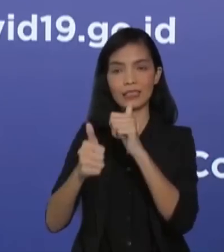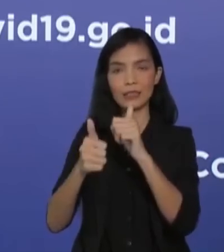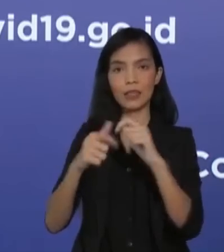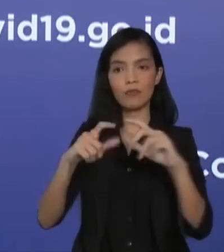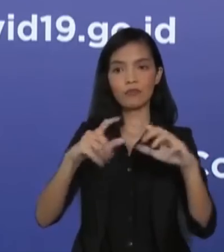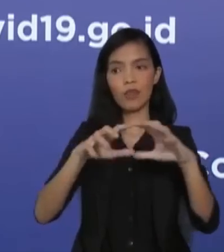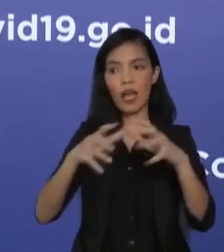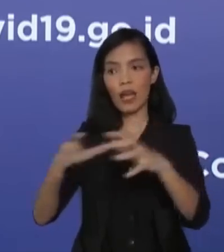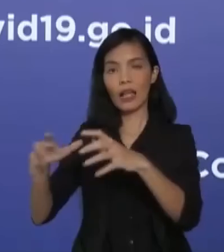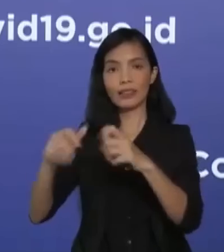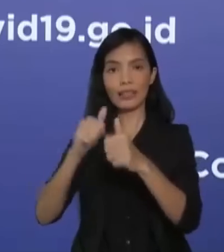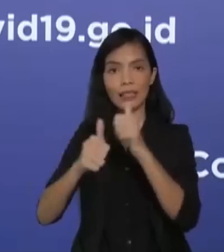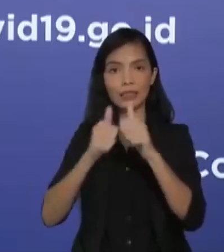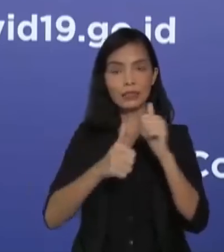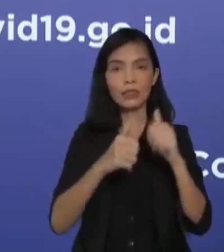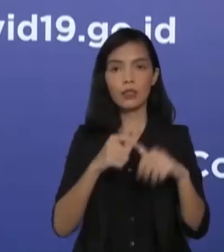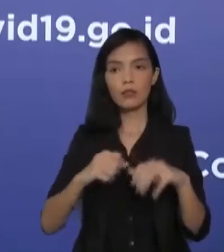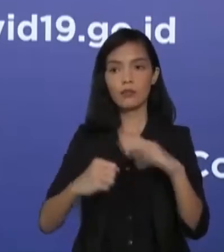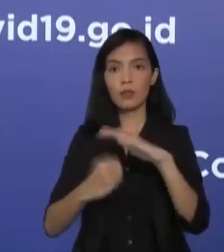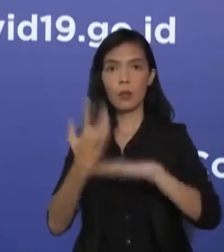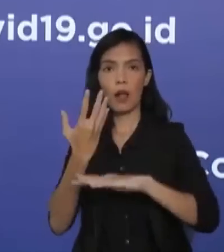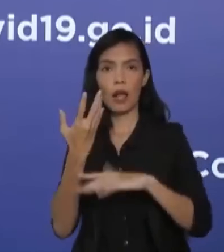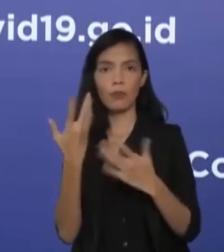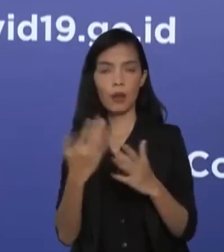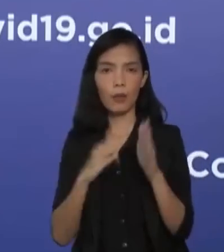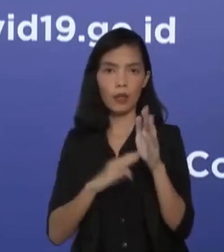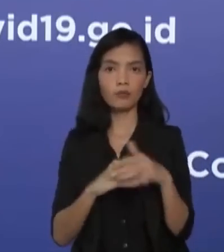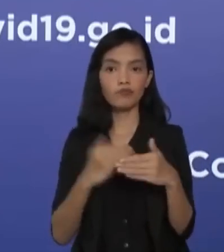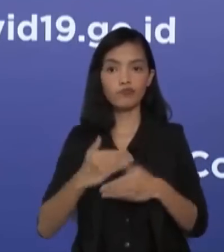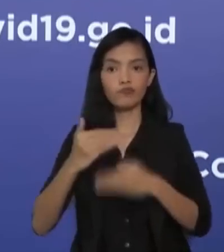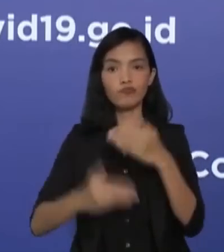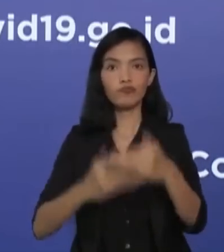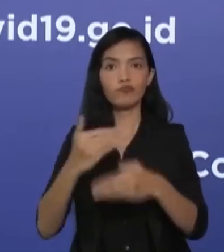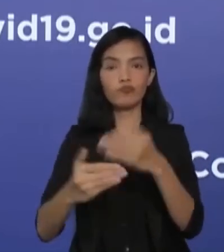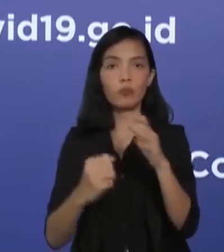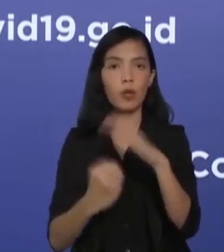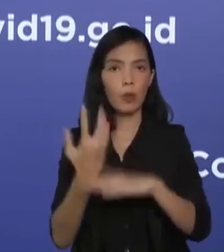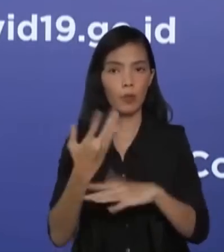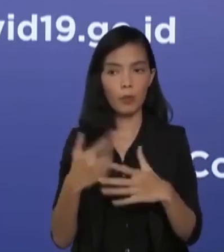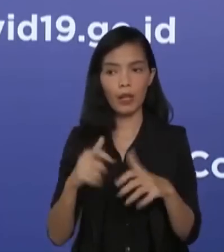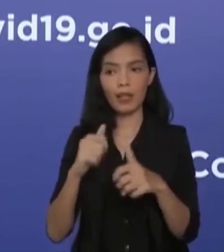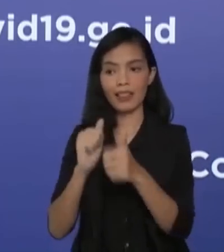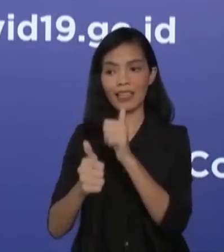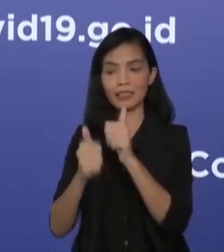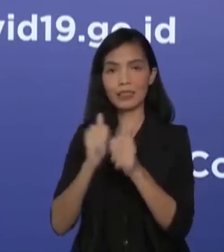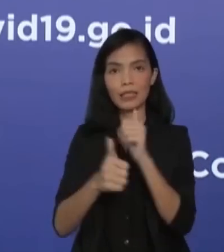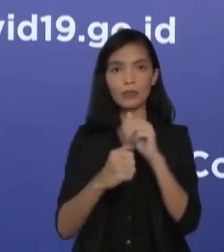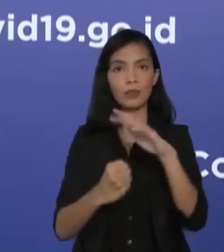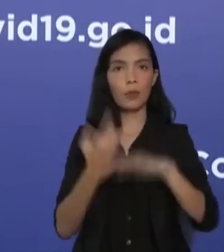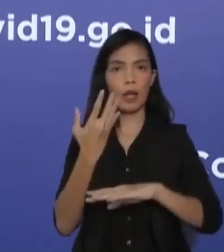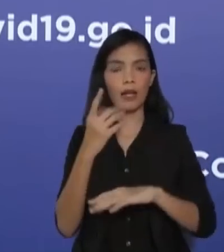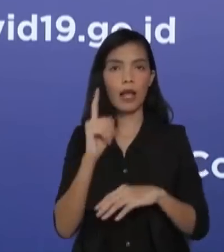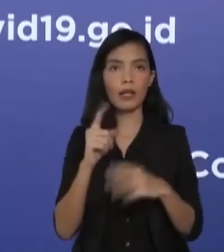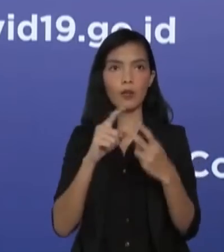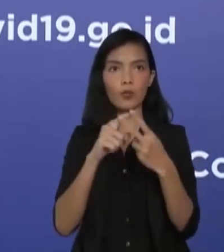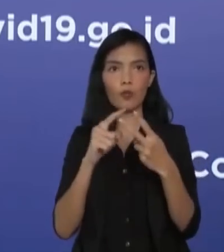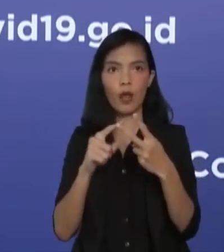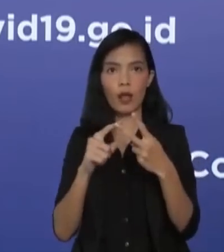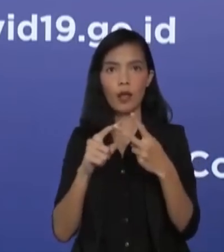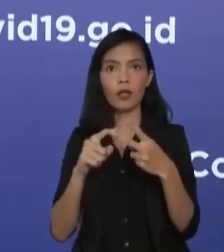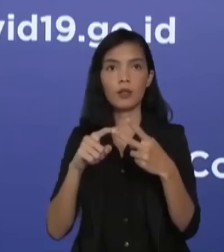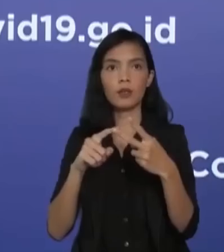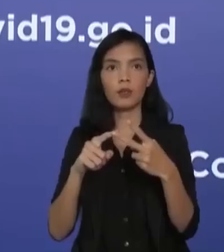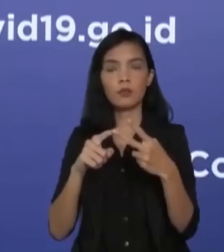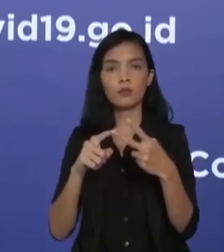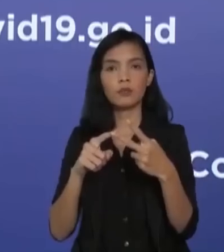mana kalau kita lihat perkembangan dari test kit yang sudah dibuat terdiri dari dua jenis, baik